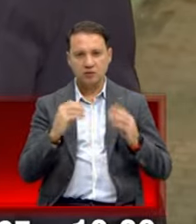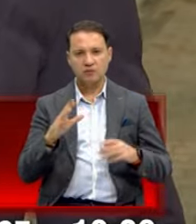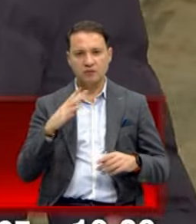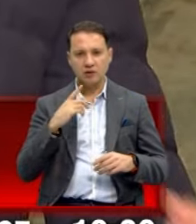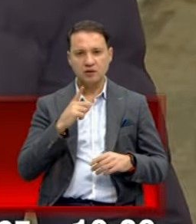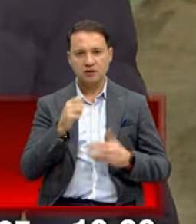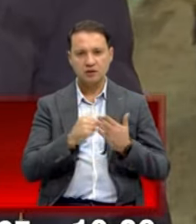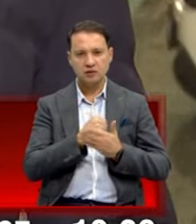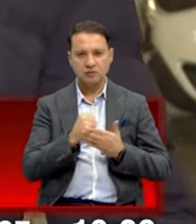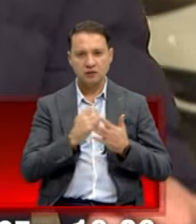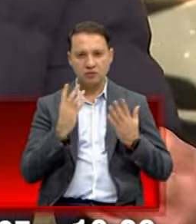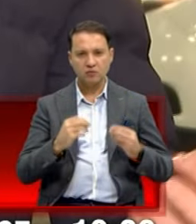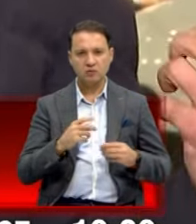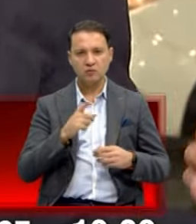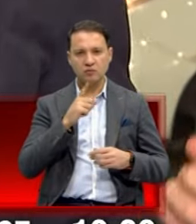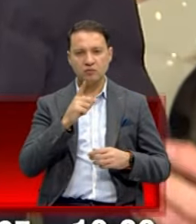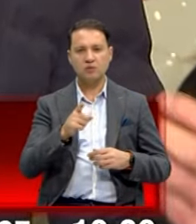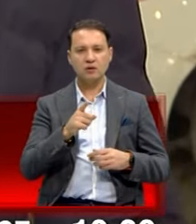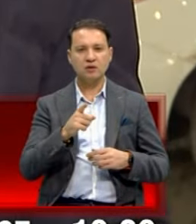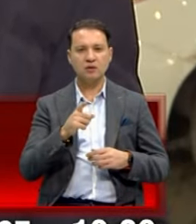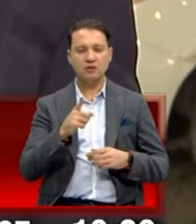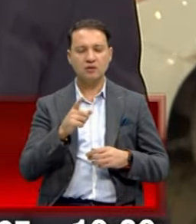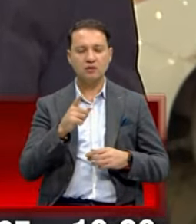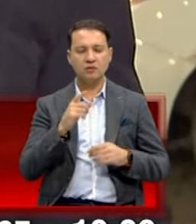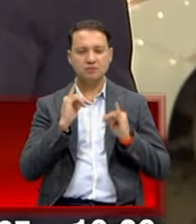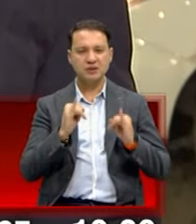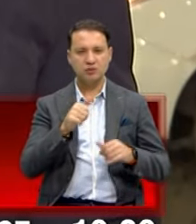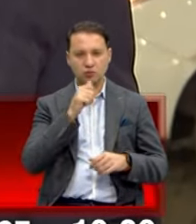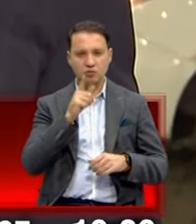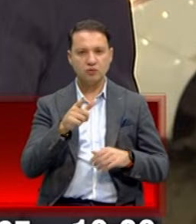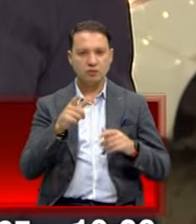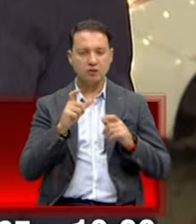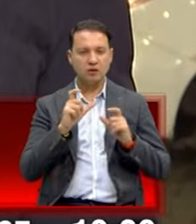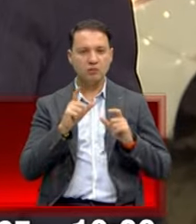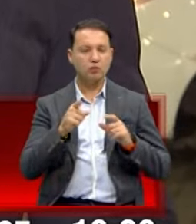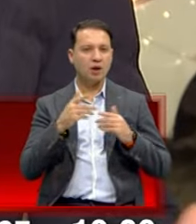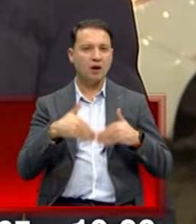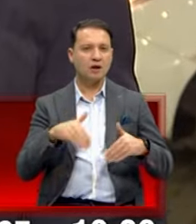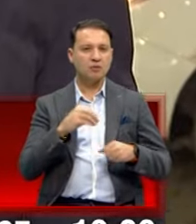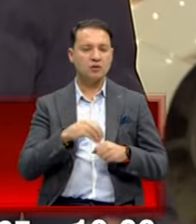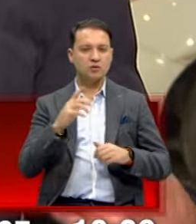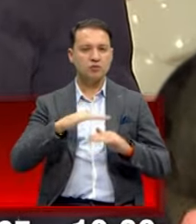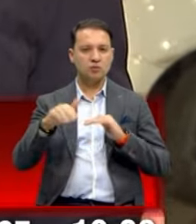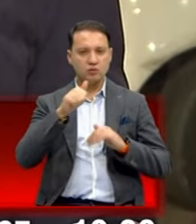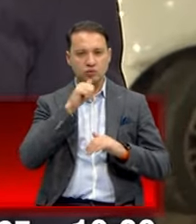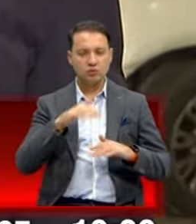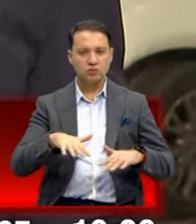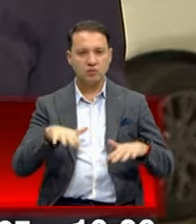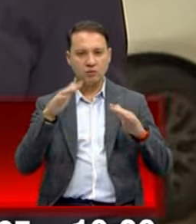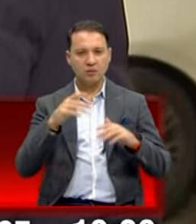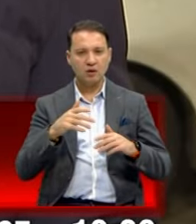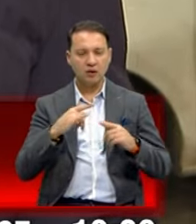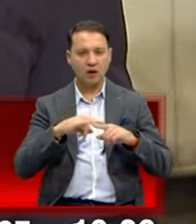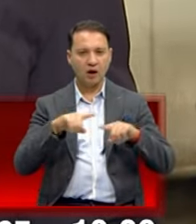var. Kimyasalların olduğu buradaki atık suyun. İşte bunun engellenmesi için de yüzey suyu toplama havuzu